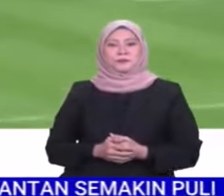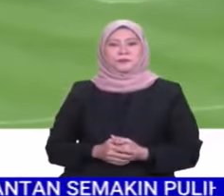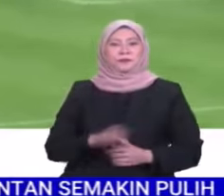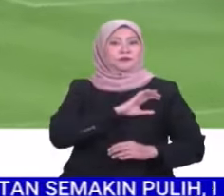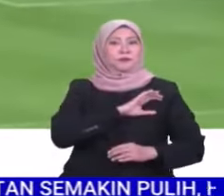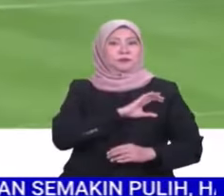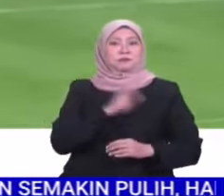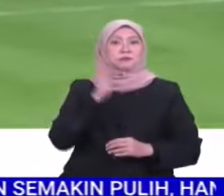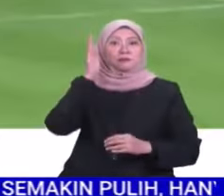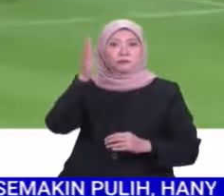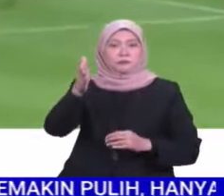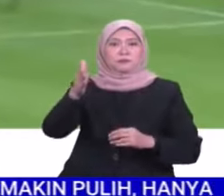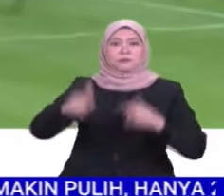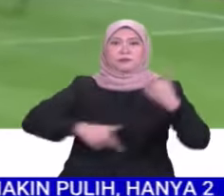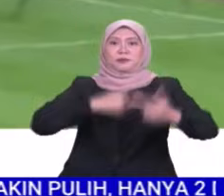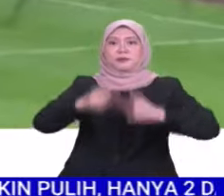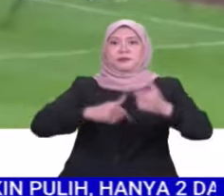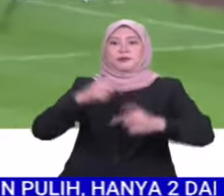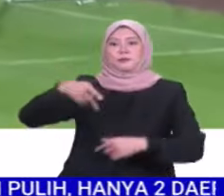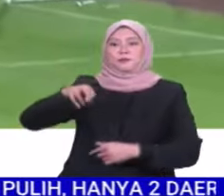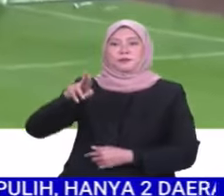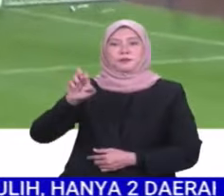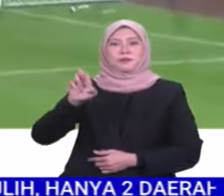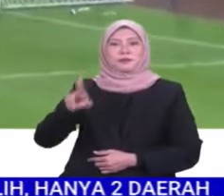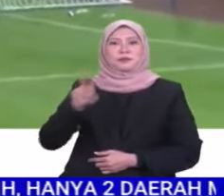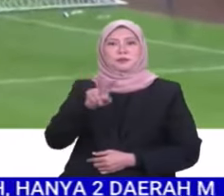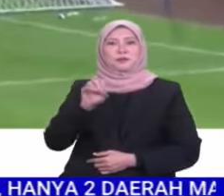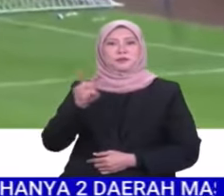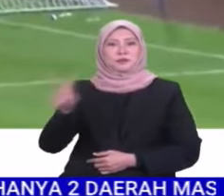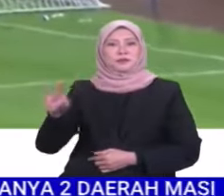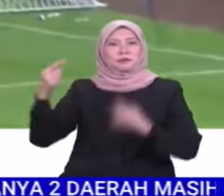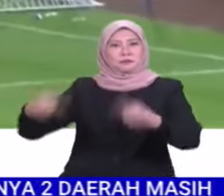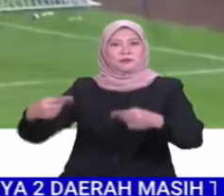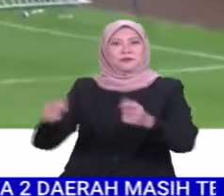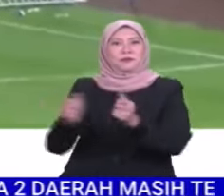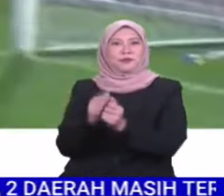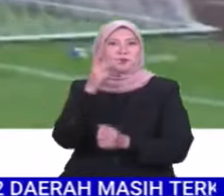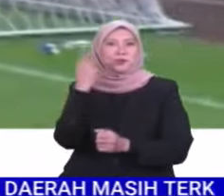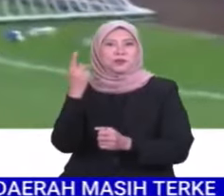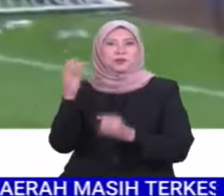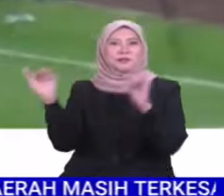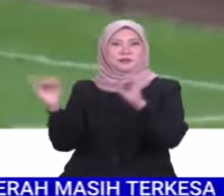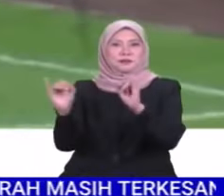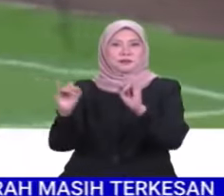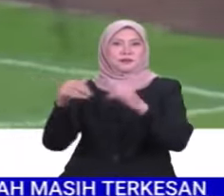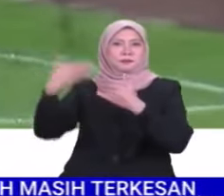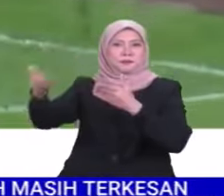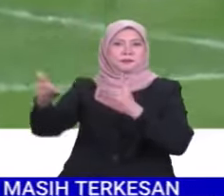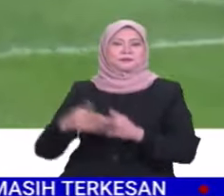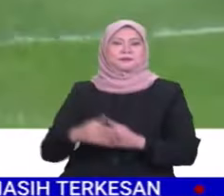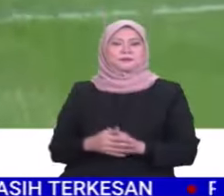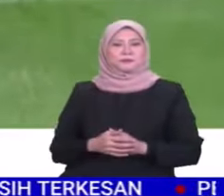PDRM dijadual memulakan saingan Liga Premier 2022 menentang Kuching City FC Isnin depan.